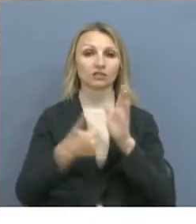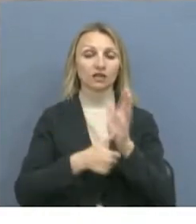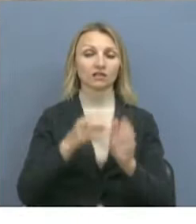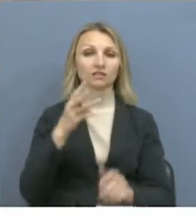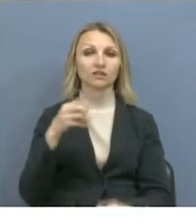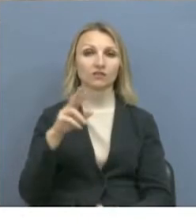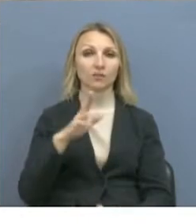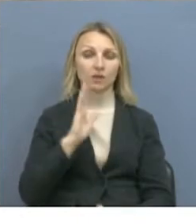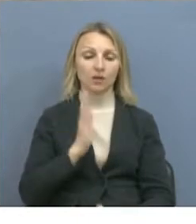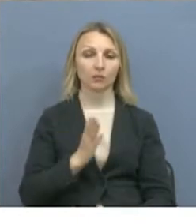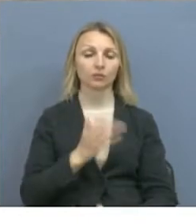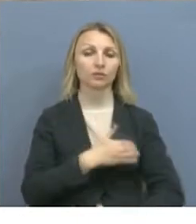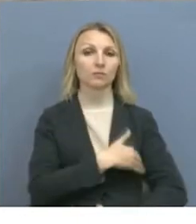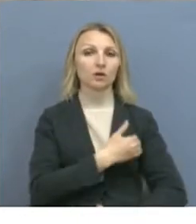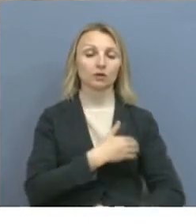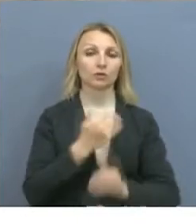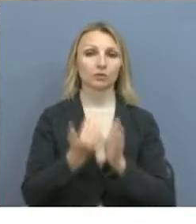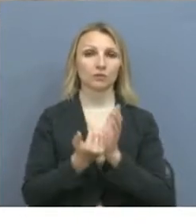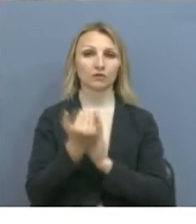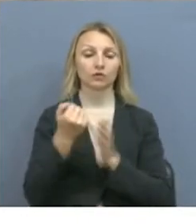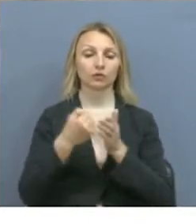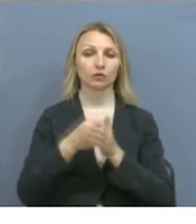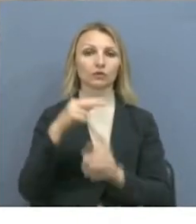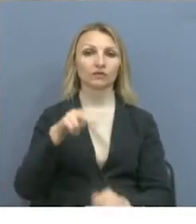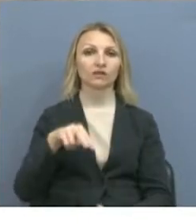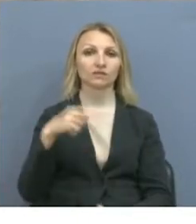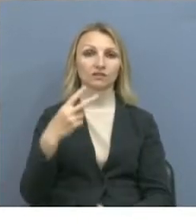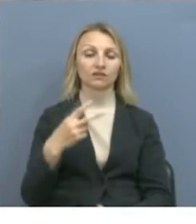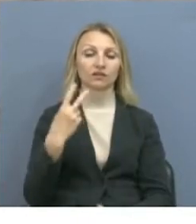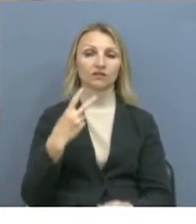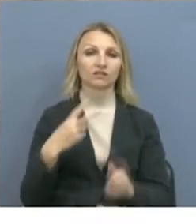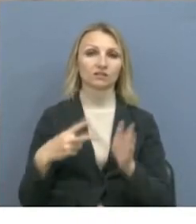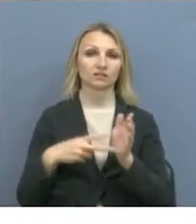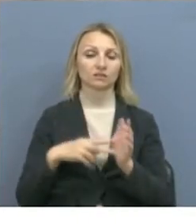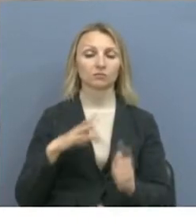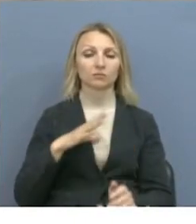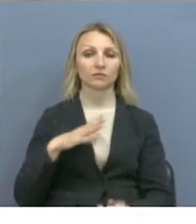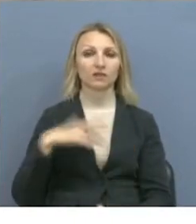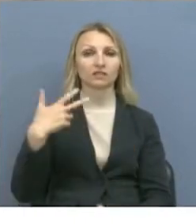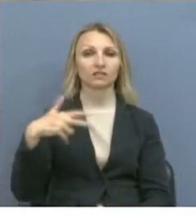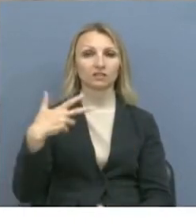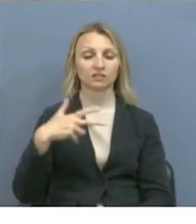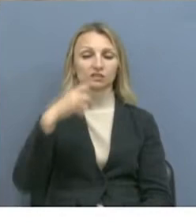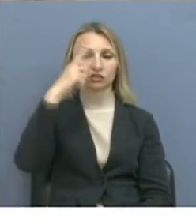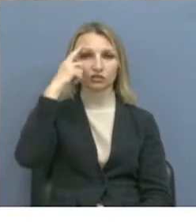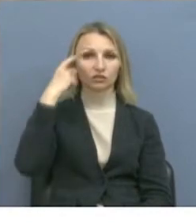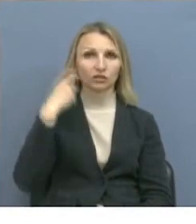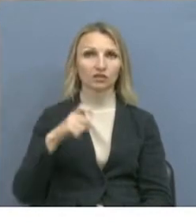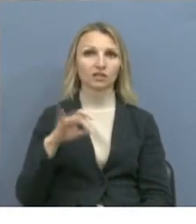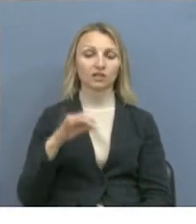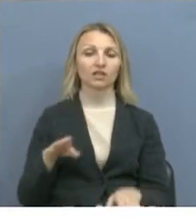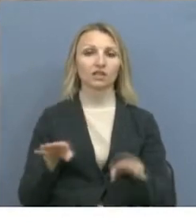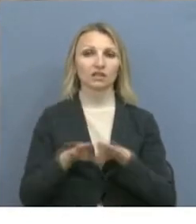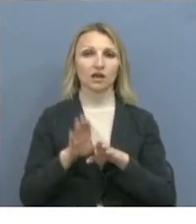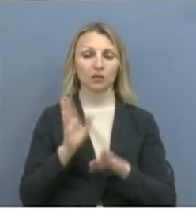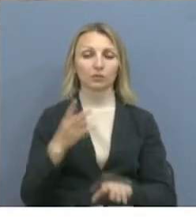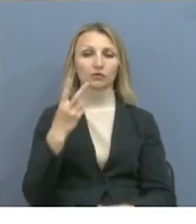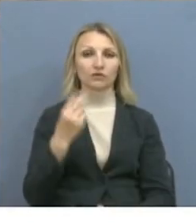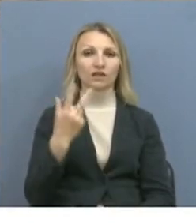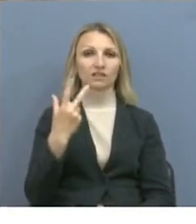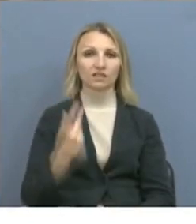повысится температура воздуха днем до 22-27, местами 30 градусов тепла, и сохранится такой последующие 2-3 дня.